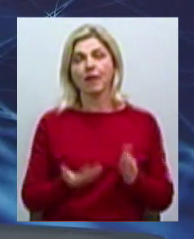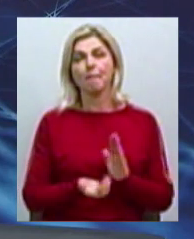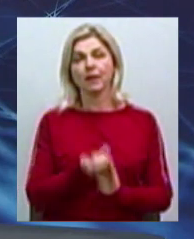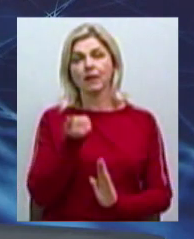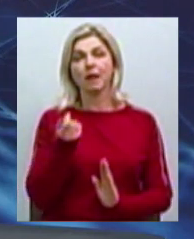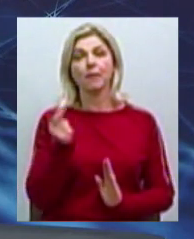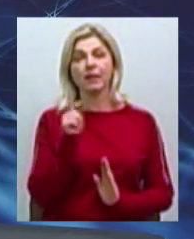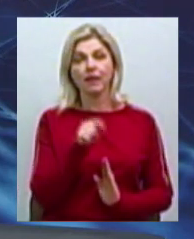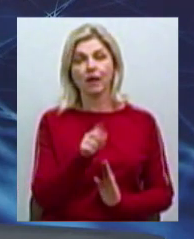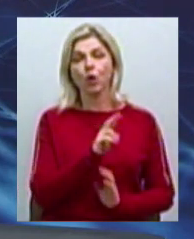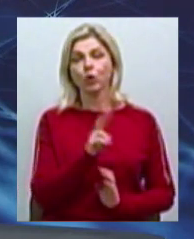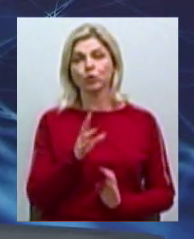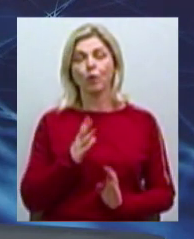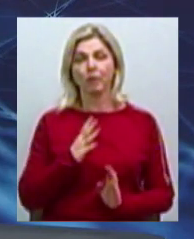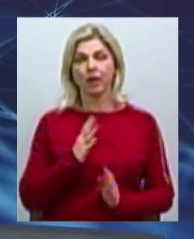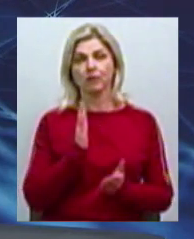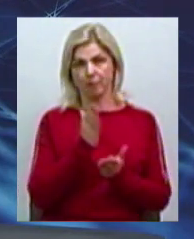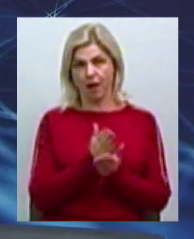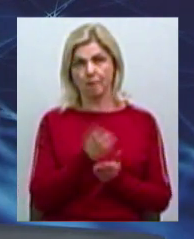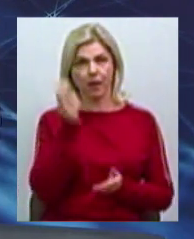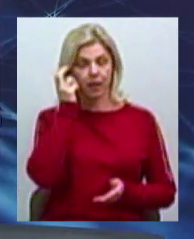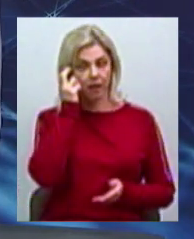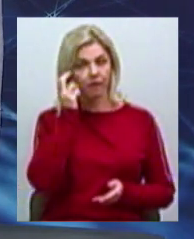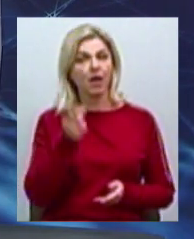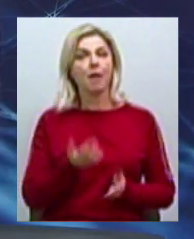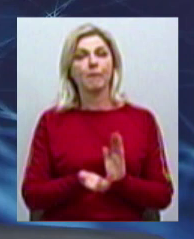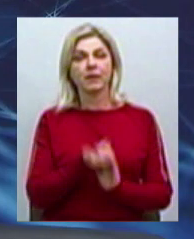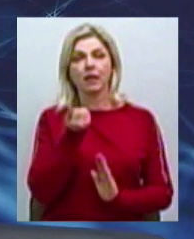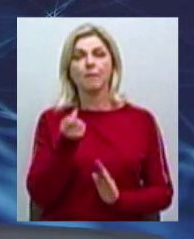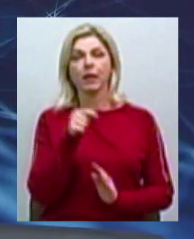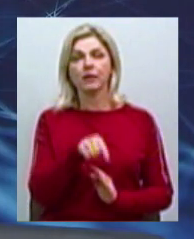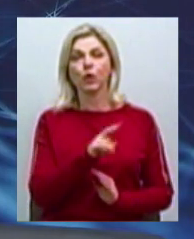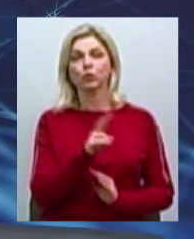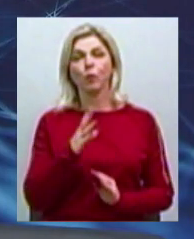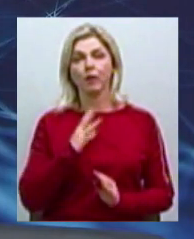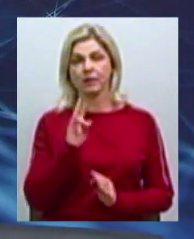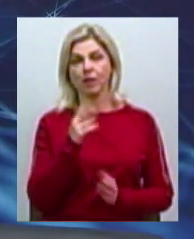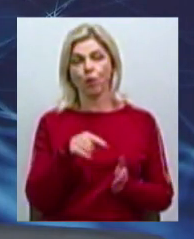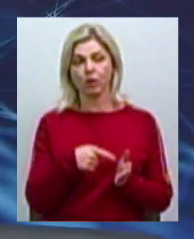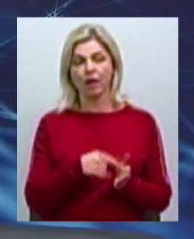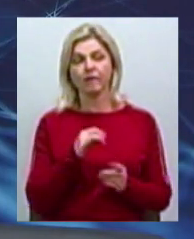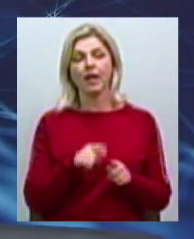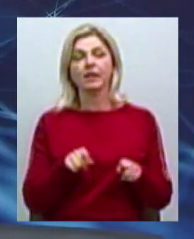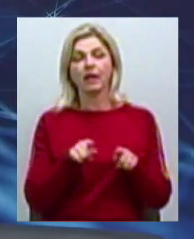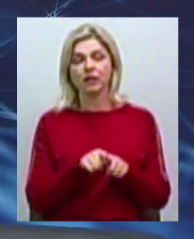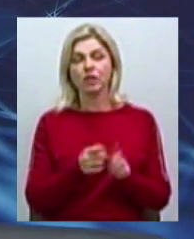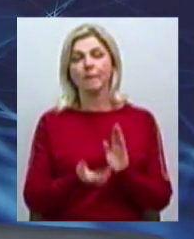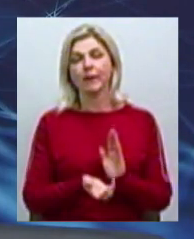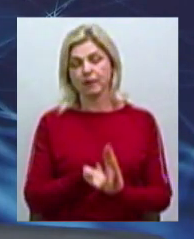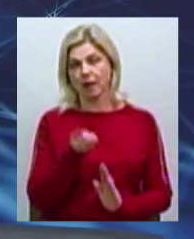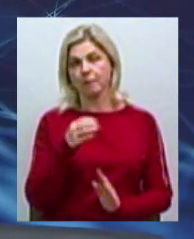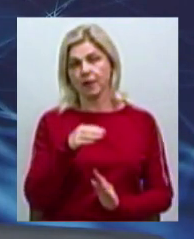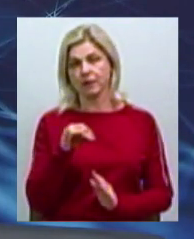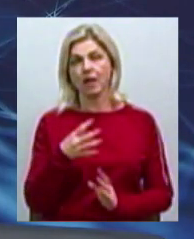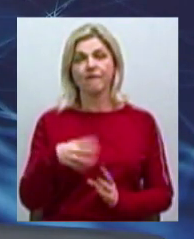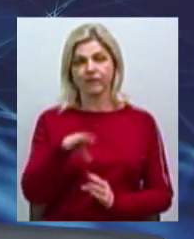тих, хто був безпосередньо в Києві, підтримати тих, хто був в Миколаєві, ну і, власне, таким чином підтримати